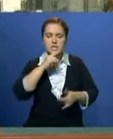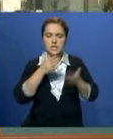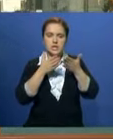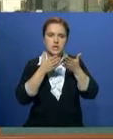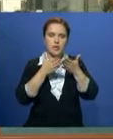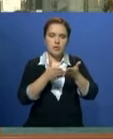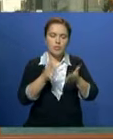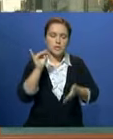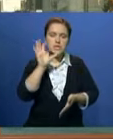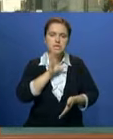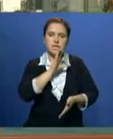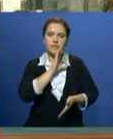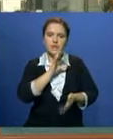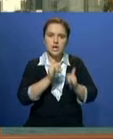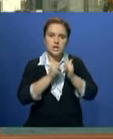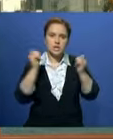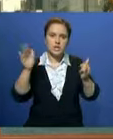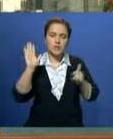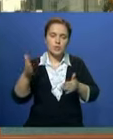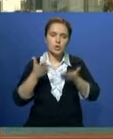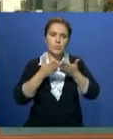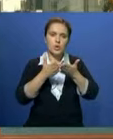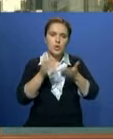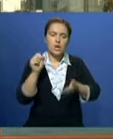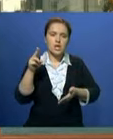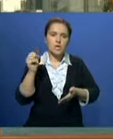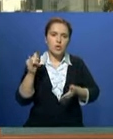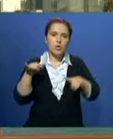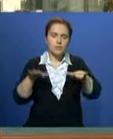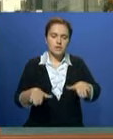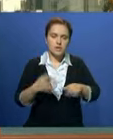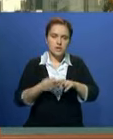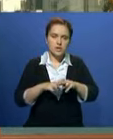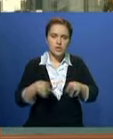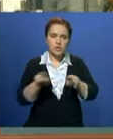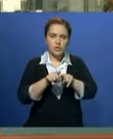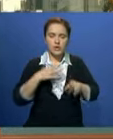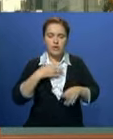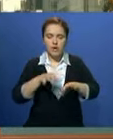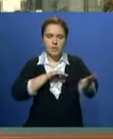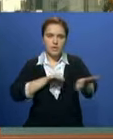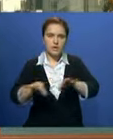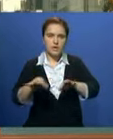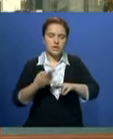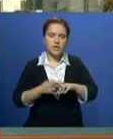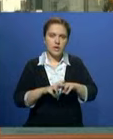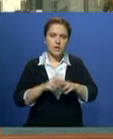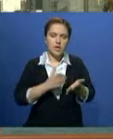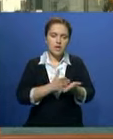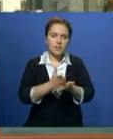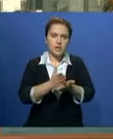и северное расширение порта Актау. Также ключевым проектом в данном